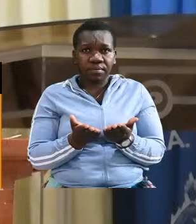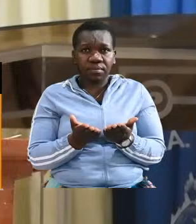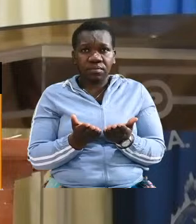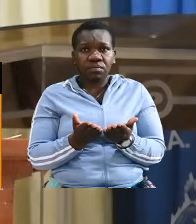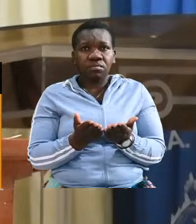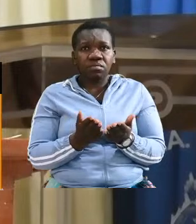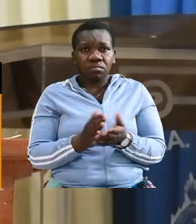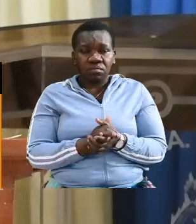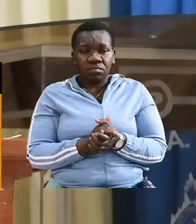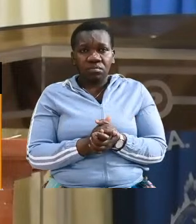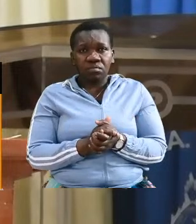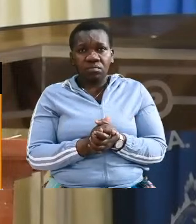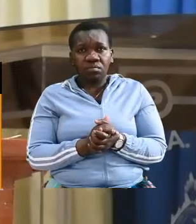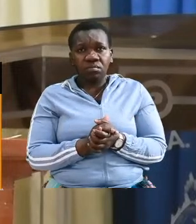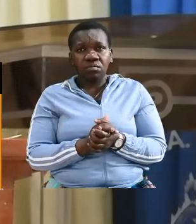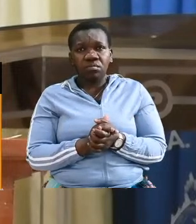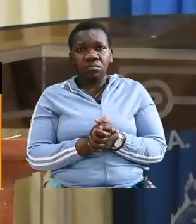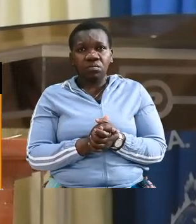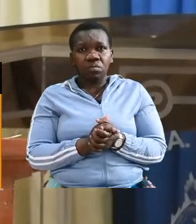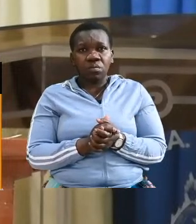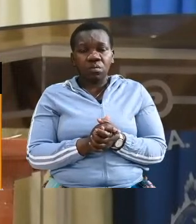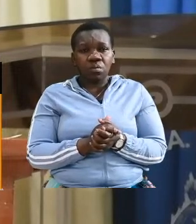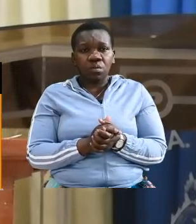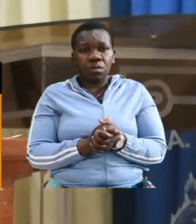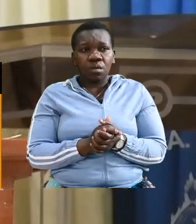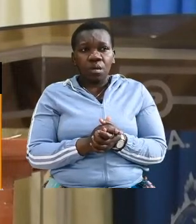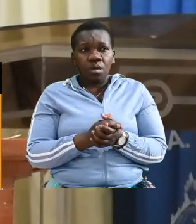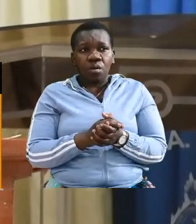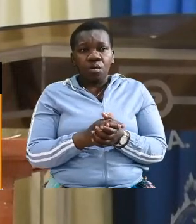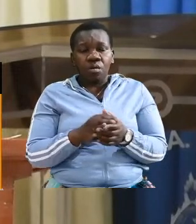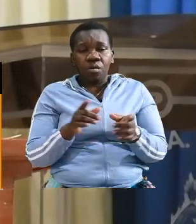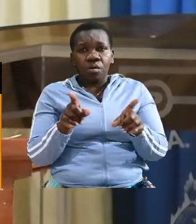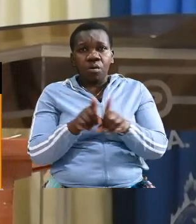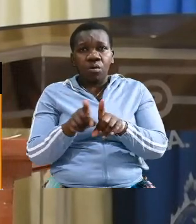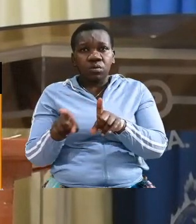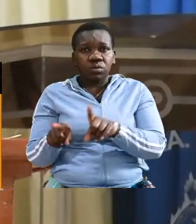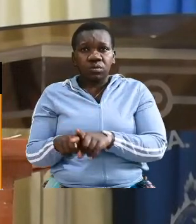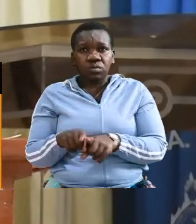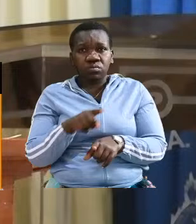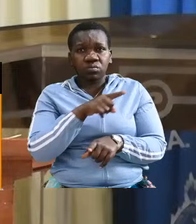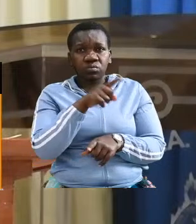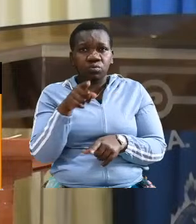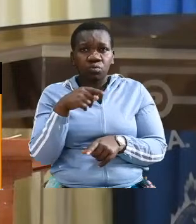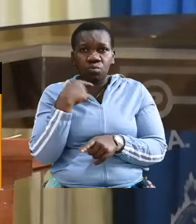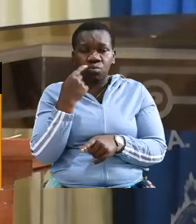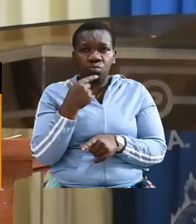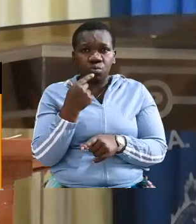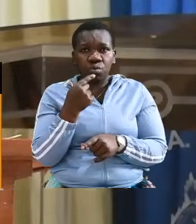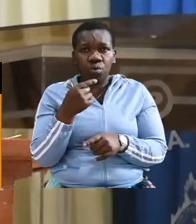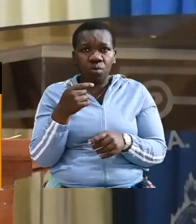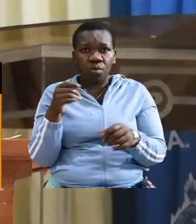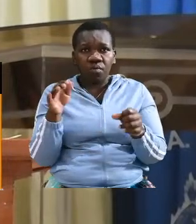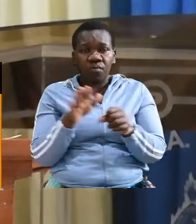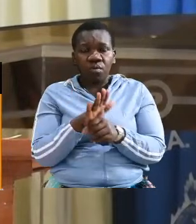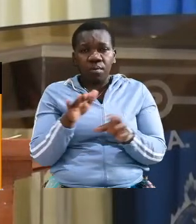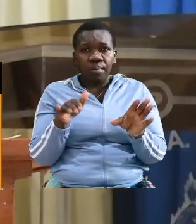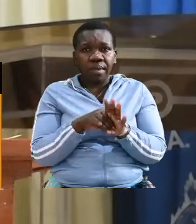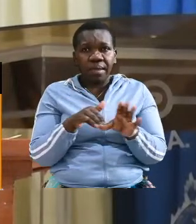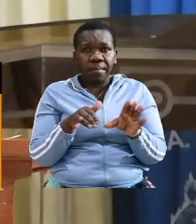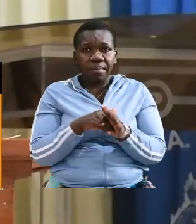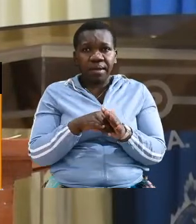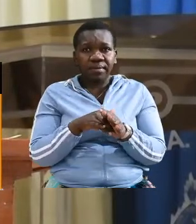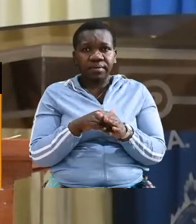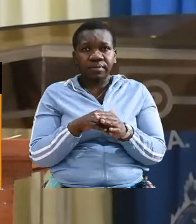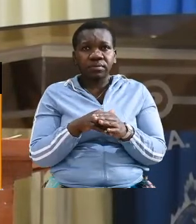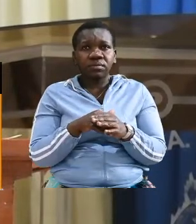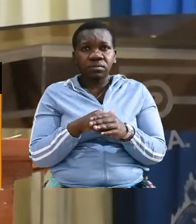Pastoral session itafanyika tarehe 15 mwezi wa 4, na itakuwa saa 3